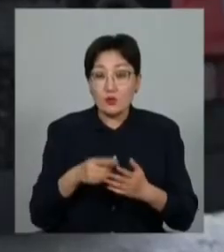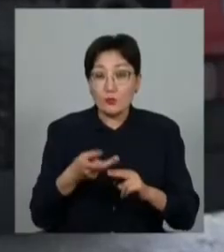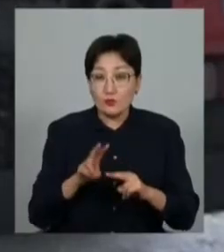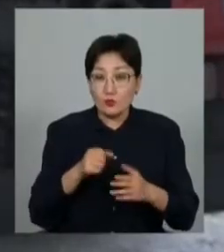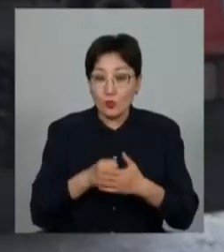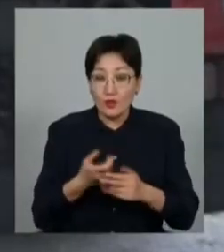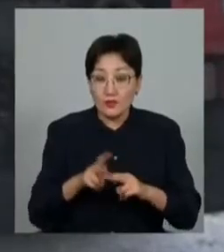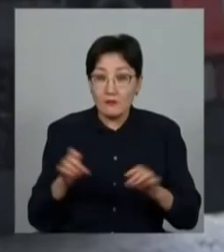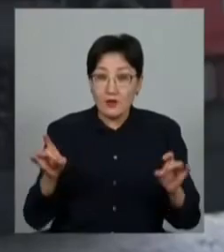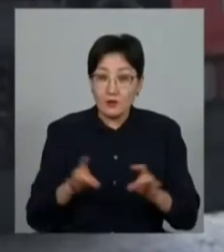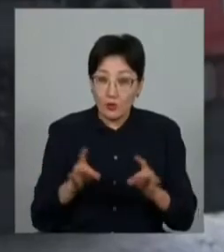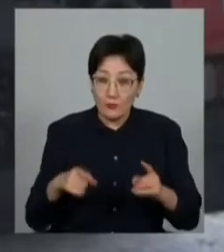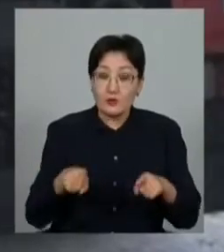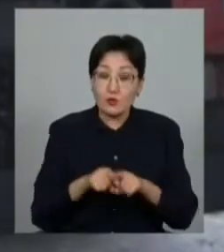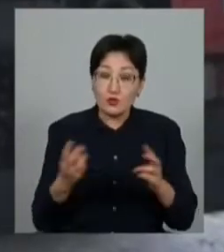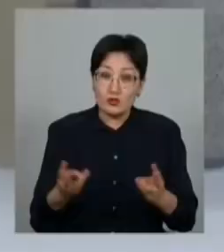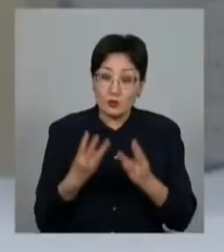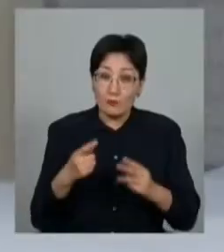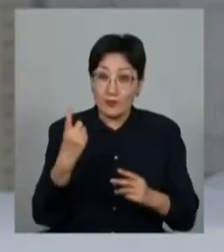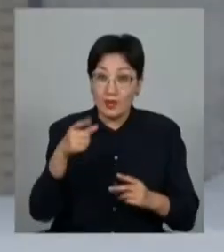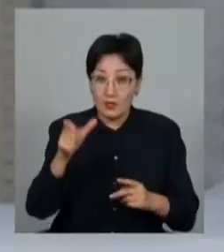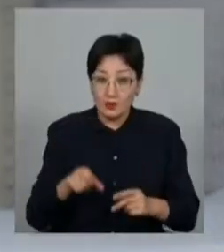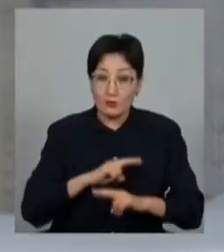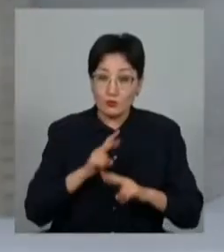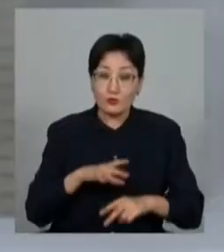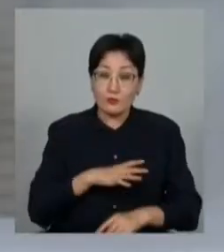дейін де дәмхана қызыл жалынға оранып, адам шығыны